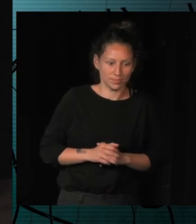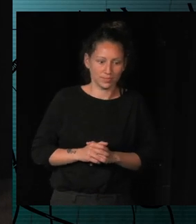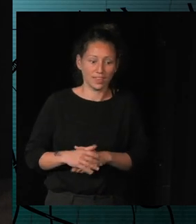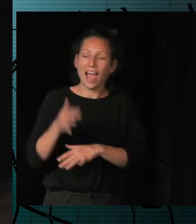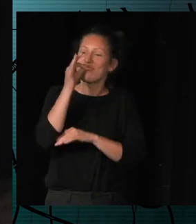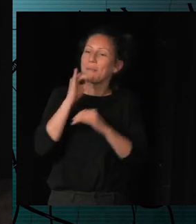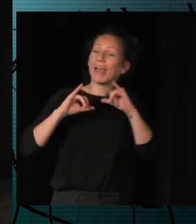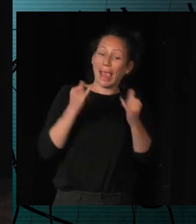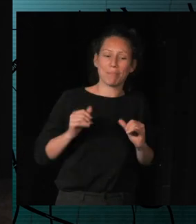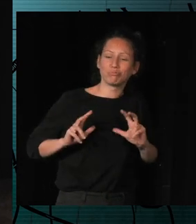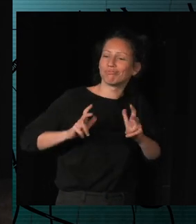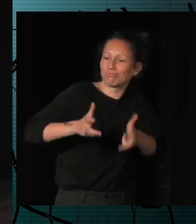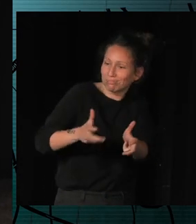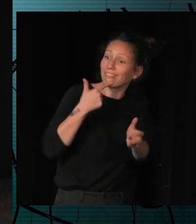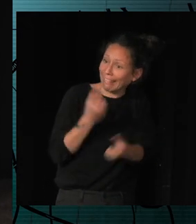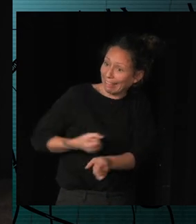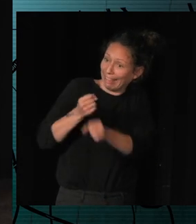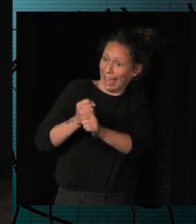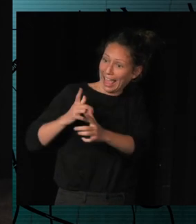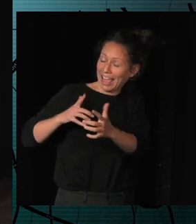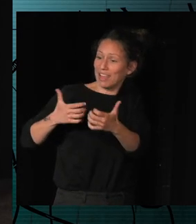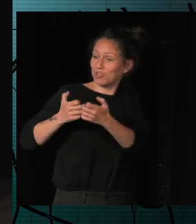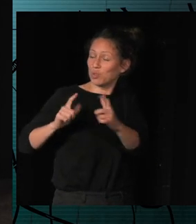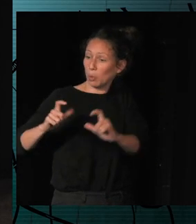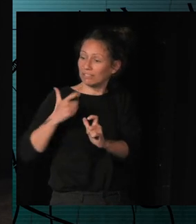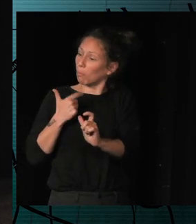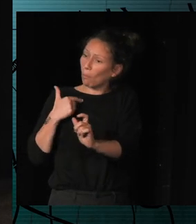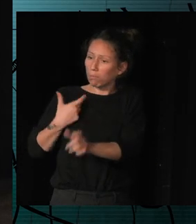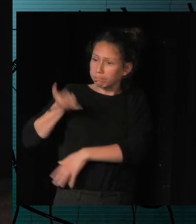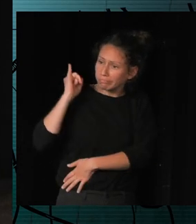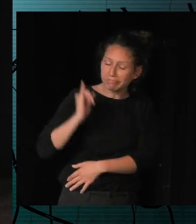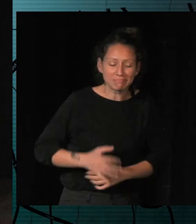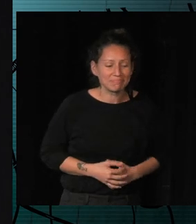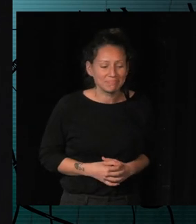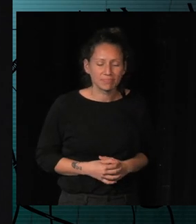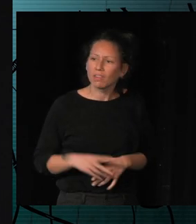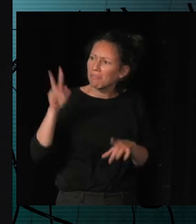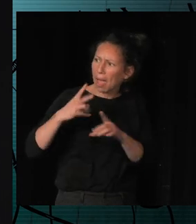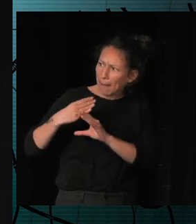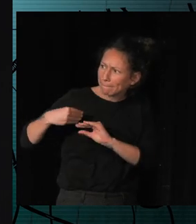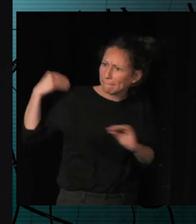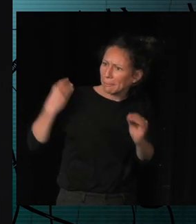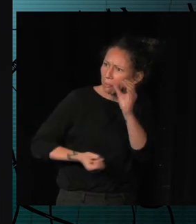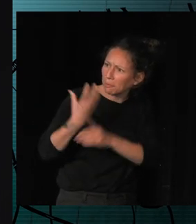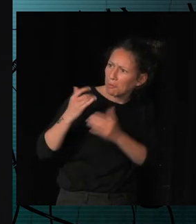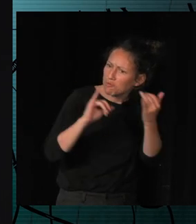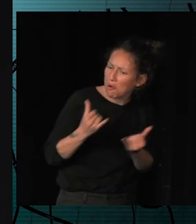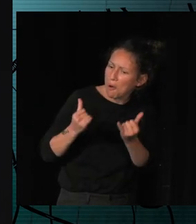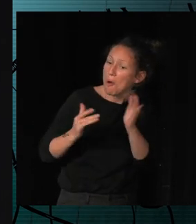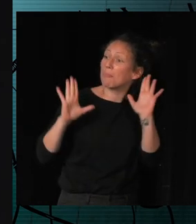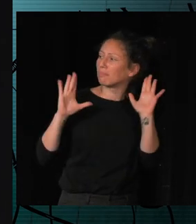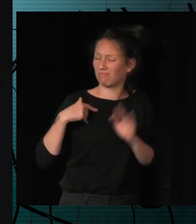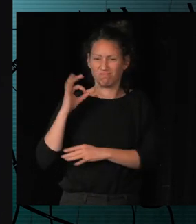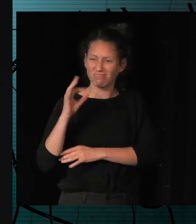après il y a des nouveaux jeux qui arrivent ils ont annoncé qu'ils ont annoncé ouais ouais mais on a pas eu de nouvelles depuis depuis un certain temps à faire à